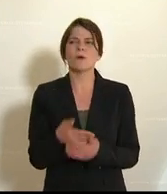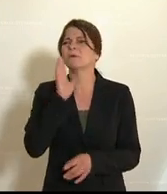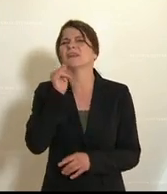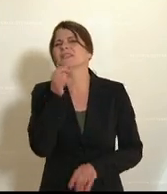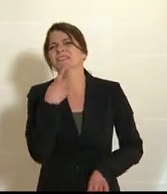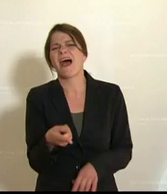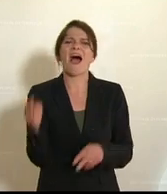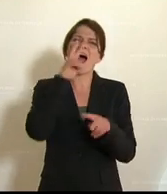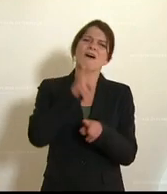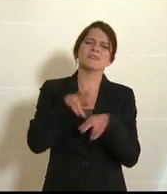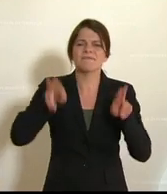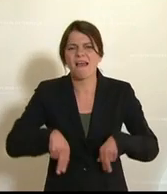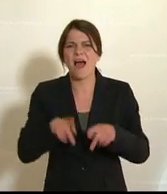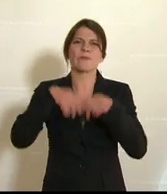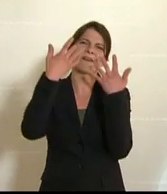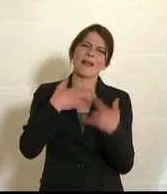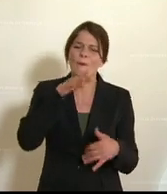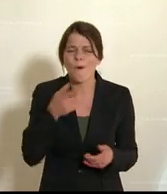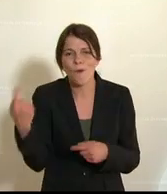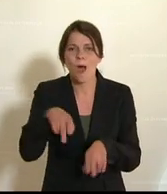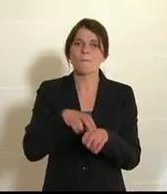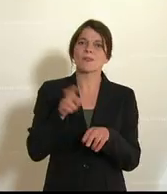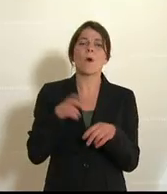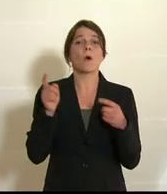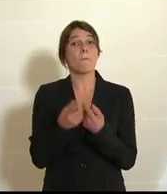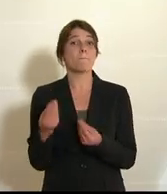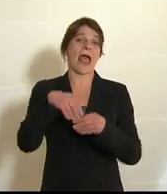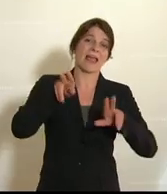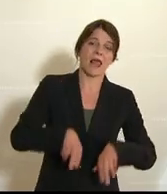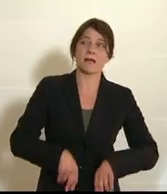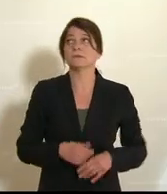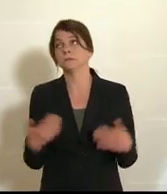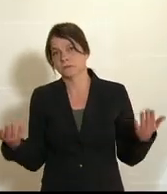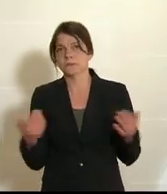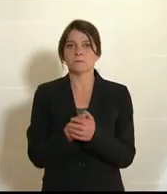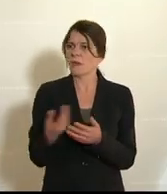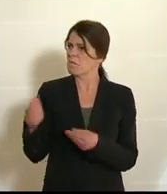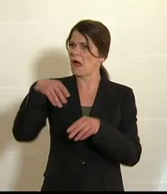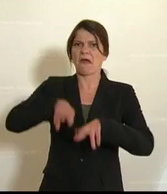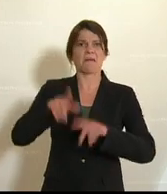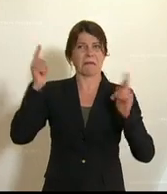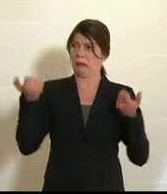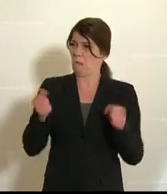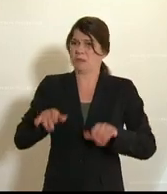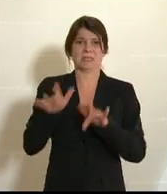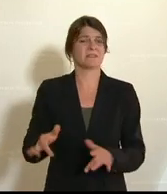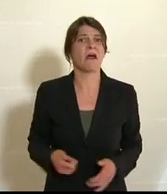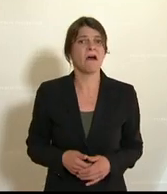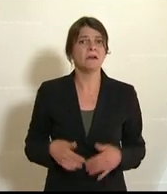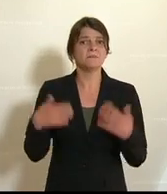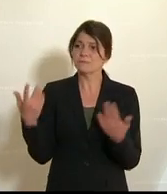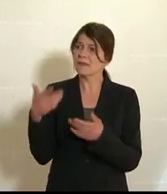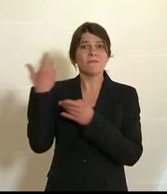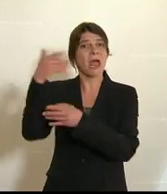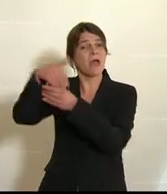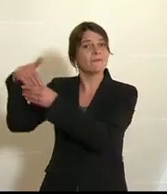dem Aufsichtsrat und dem Rechnungshof und dem Beirat. Der Beirat, der überhaupt keine Kompetenzen hat, der besetzt